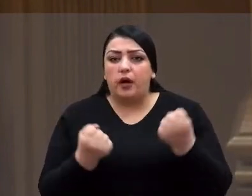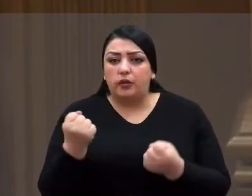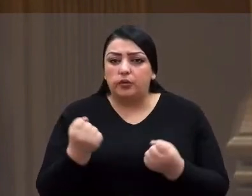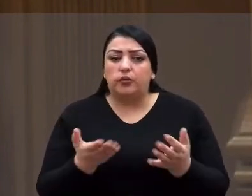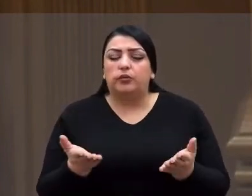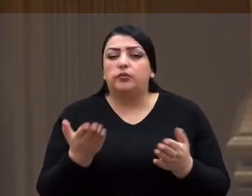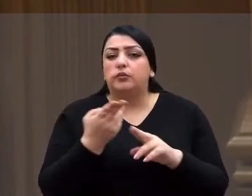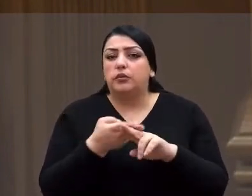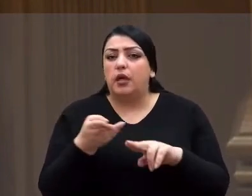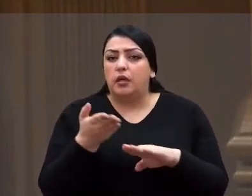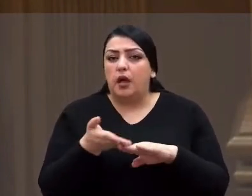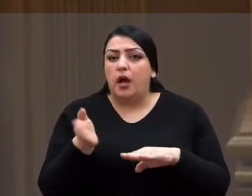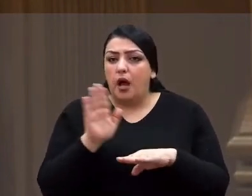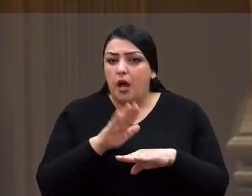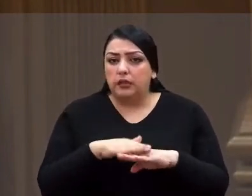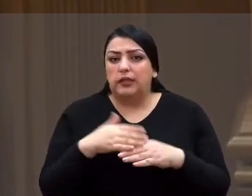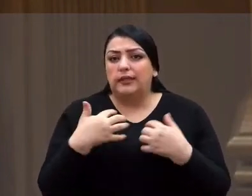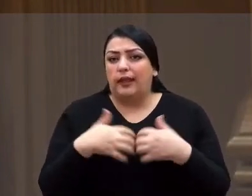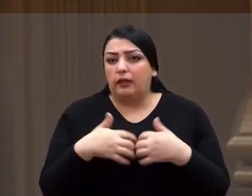ծանր տեխնիկա